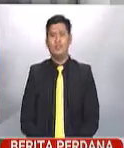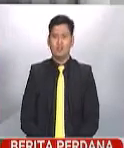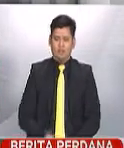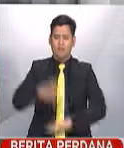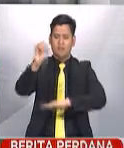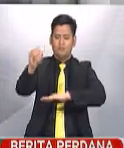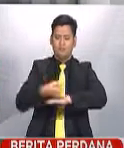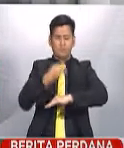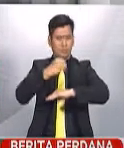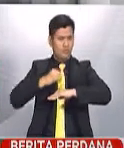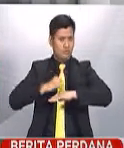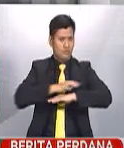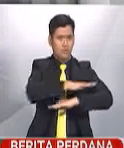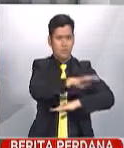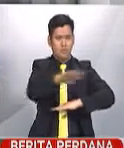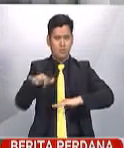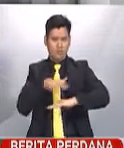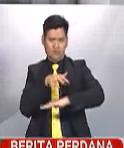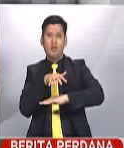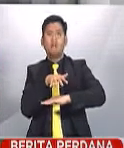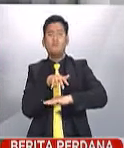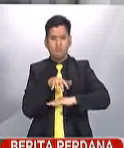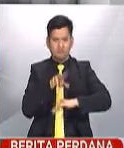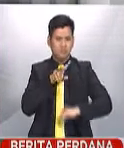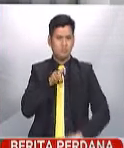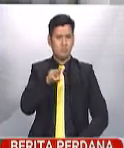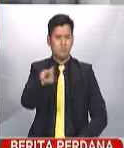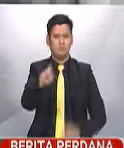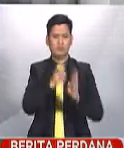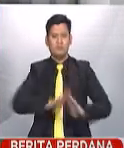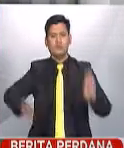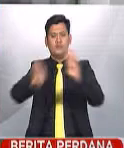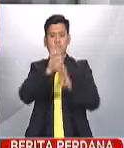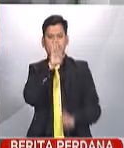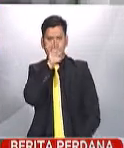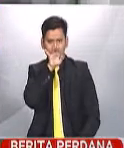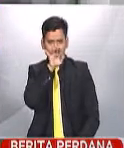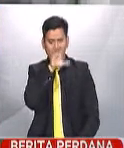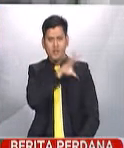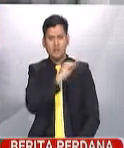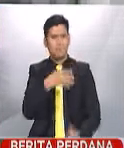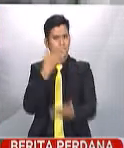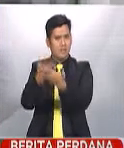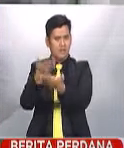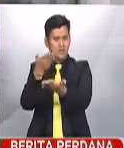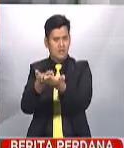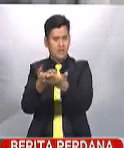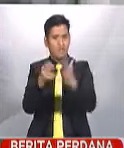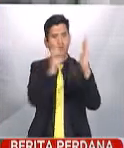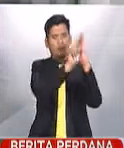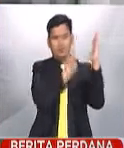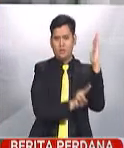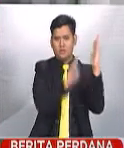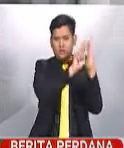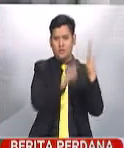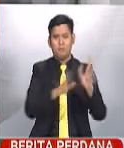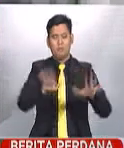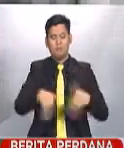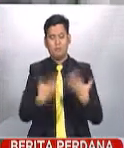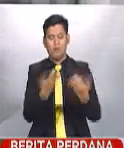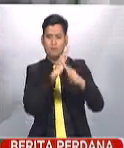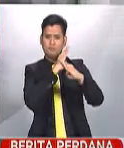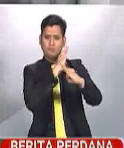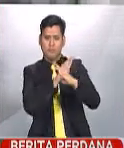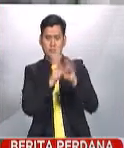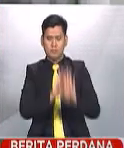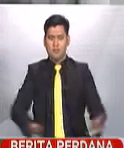impak penularan berita palsu berkaitan COVID-19 dan beberapa cadangan berhubung polisi, isu menangani berita